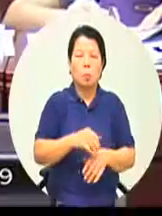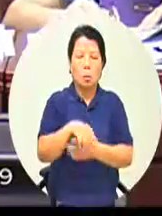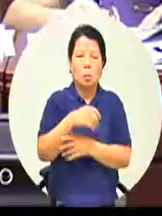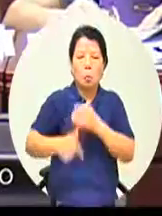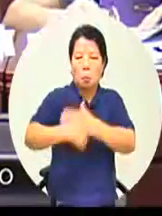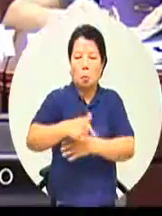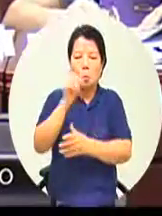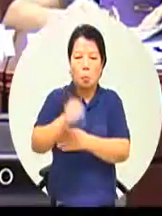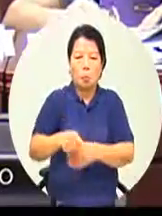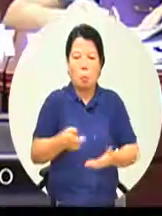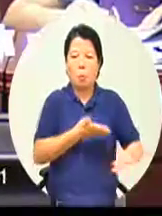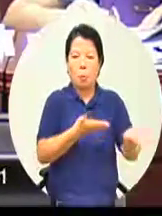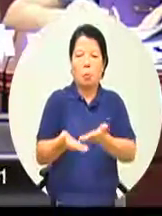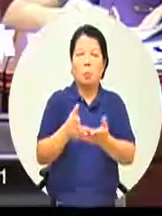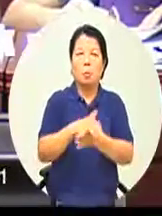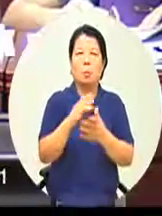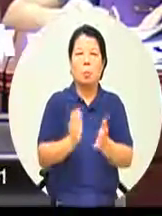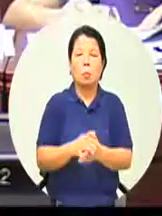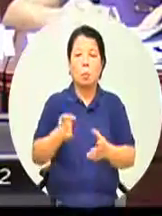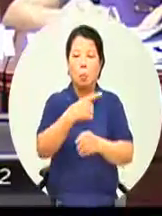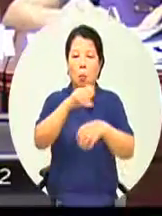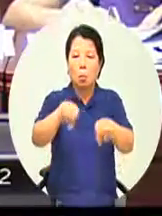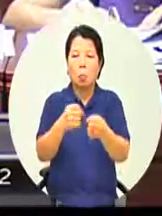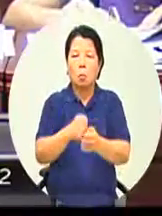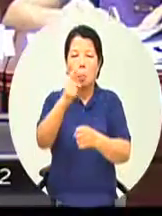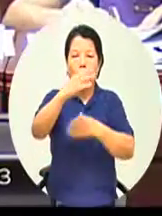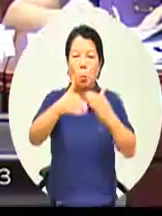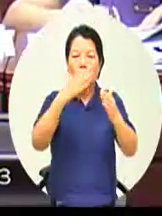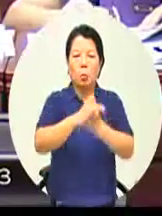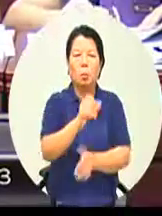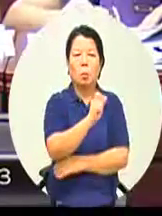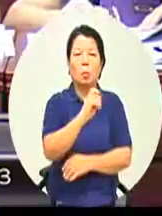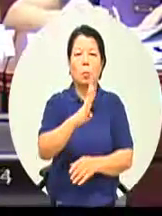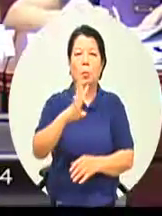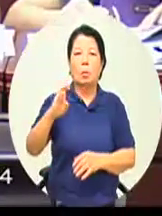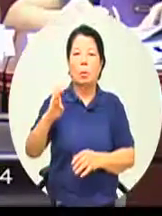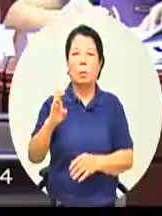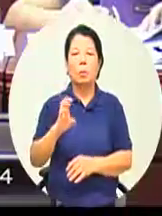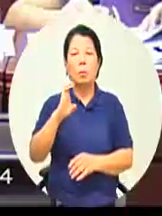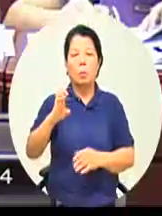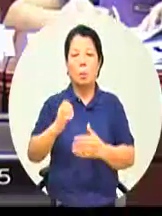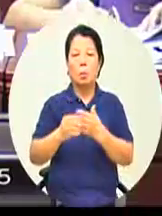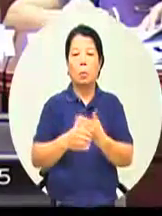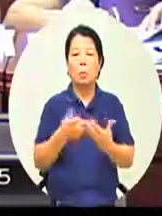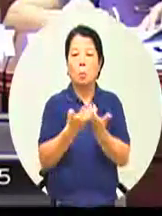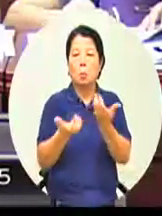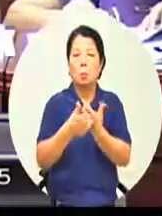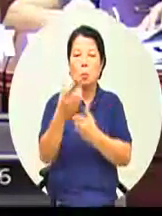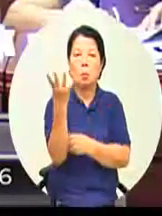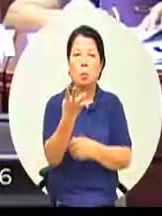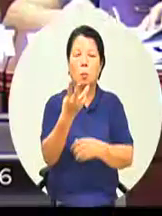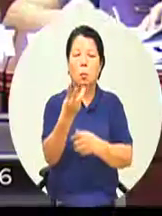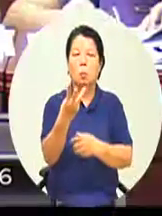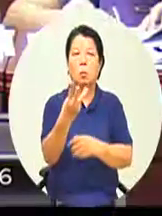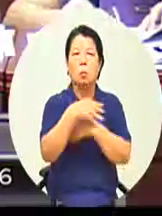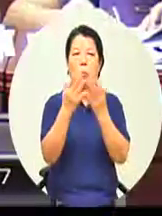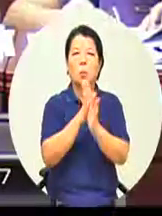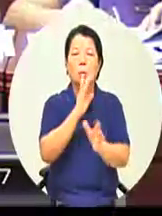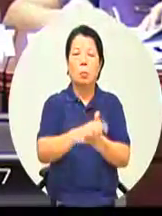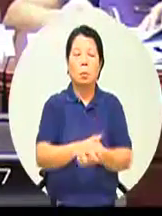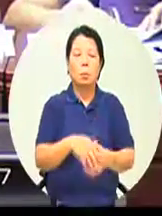来。那我们把所有的受灾学校分成 ABC 三个等级，分别希望他们在这个30天或者